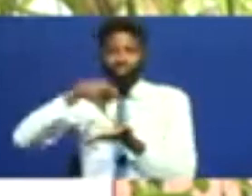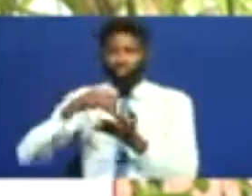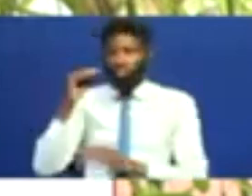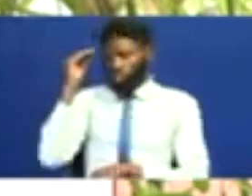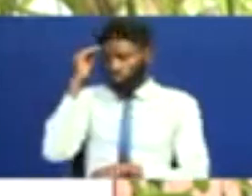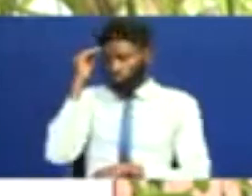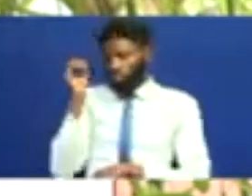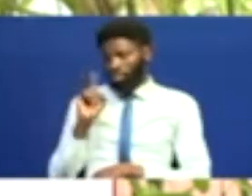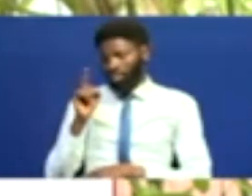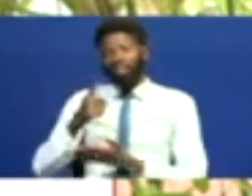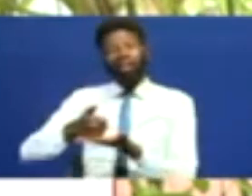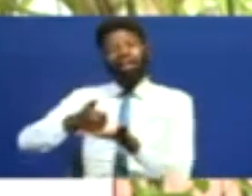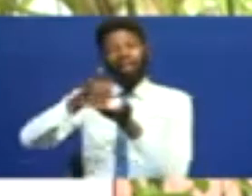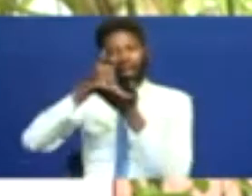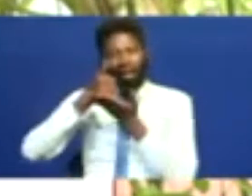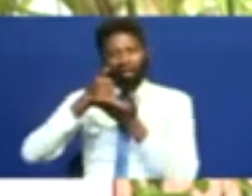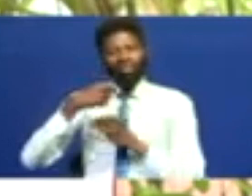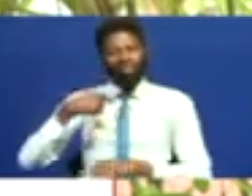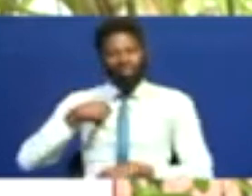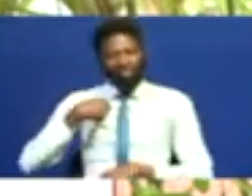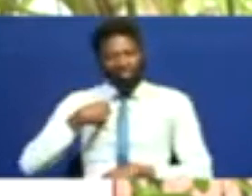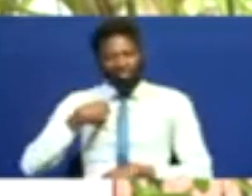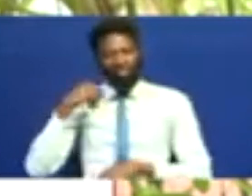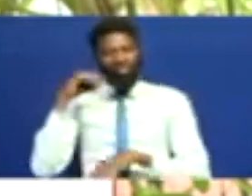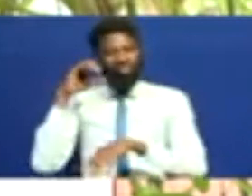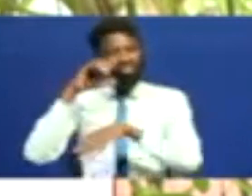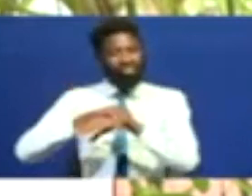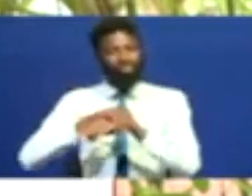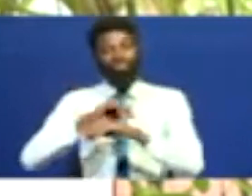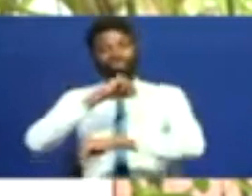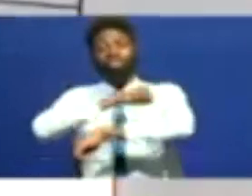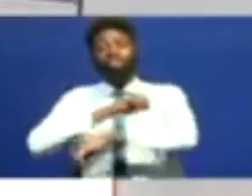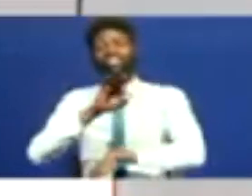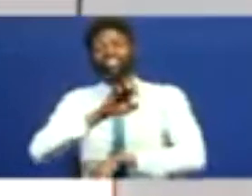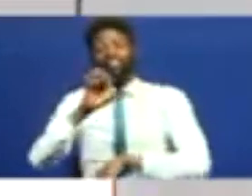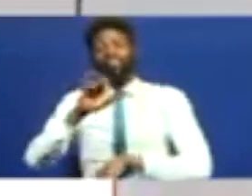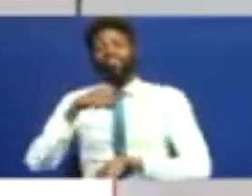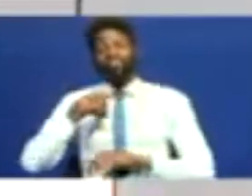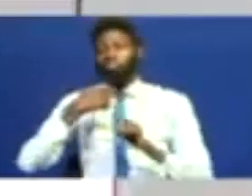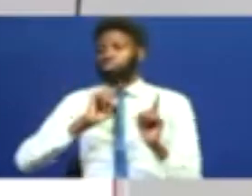wanisaidie kuraise school fee. Ya ndio niende ni report, nianze kusoma.